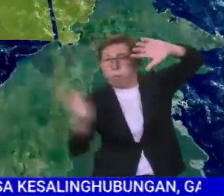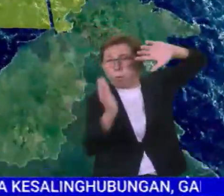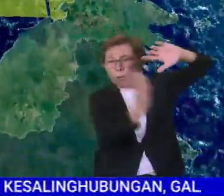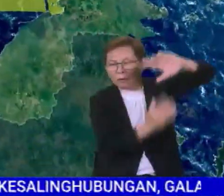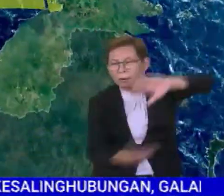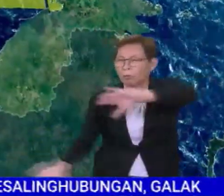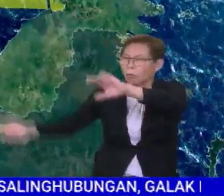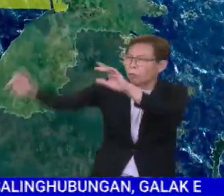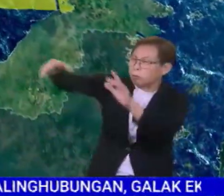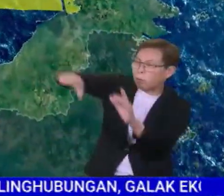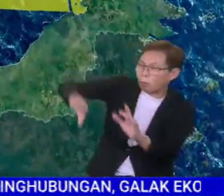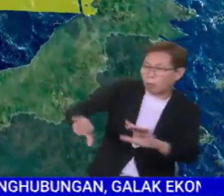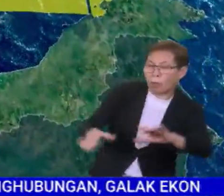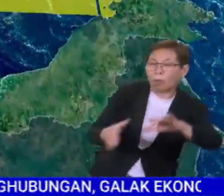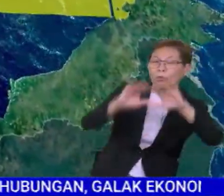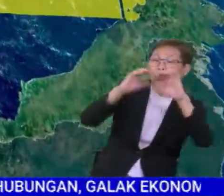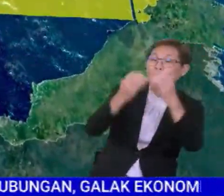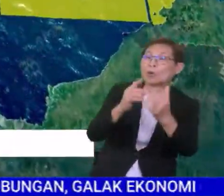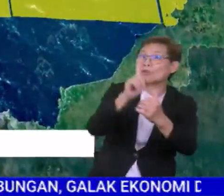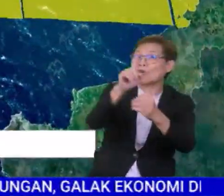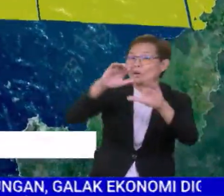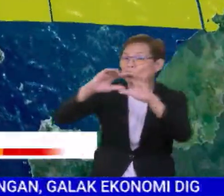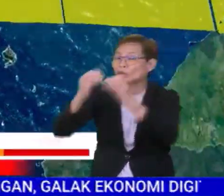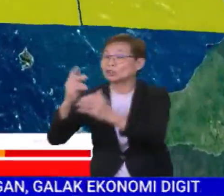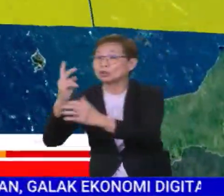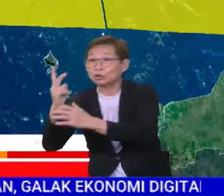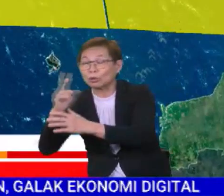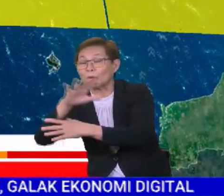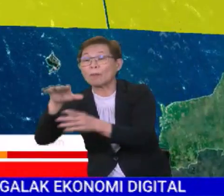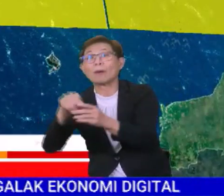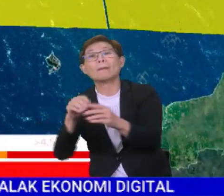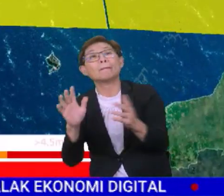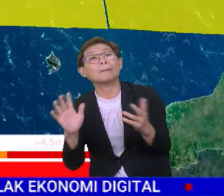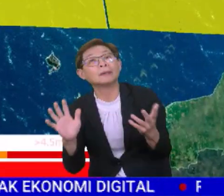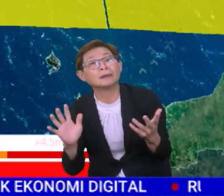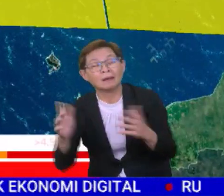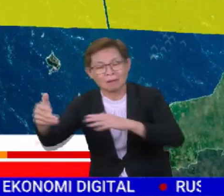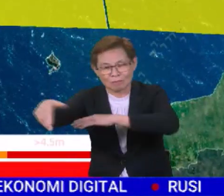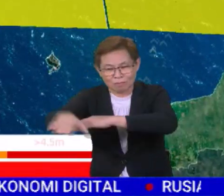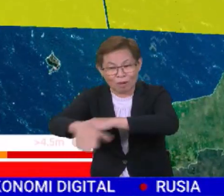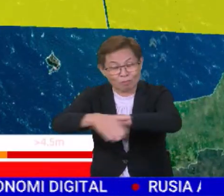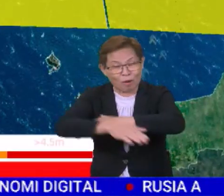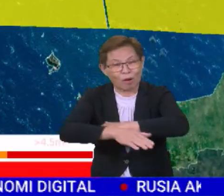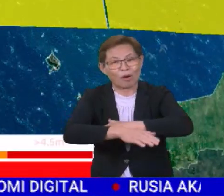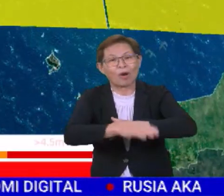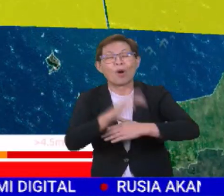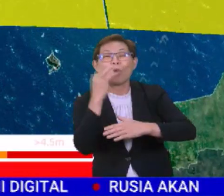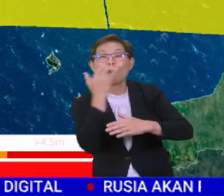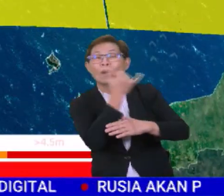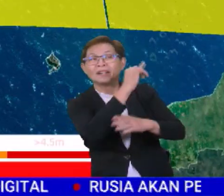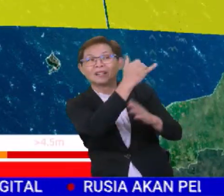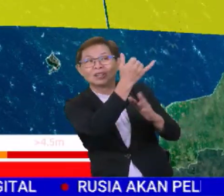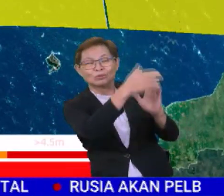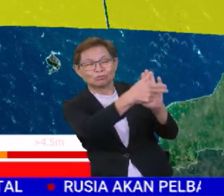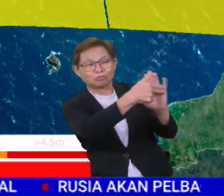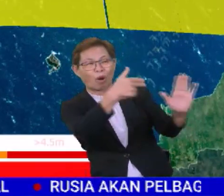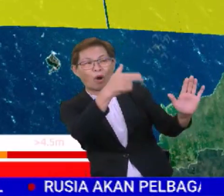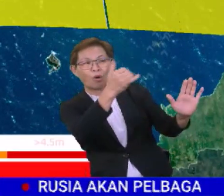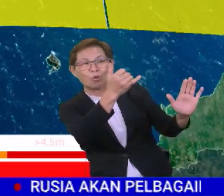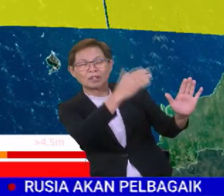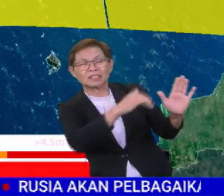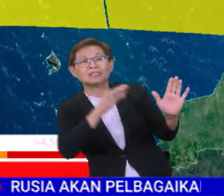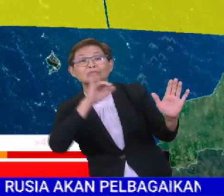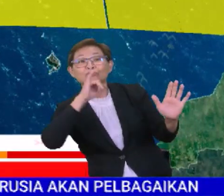juga laut bergelora kategori pertama dan juga kedua melibatkan kawasan perairan yang telah ditandakan dengan warna kuning dan juga jingga